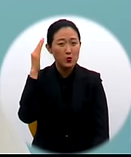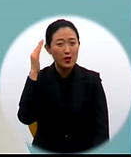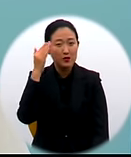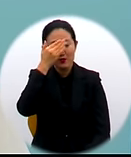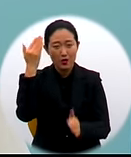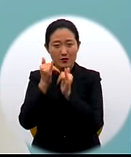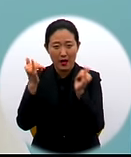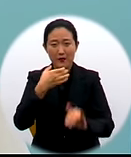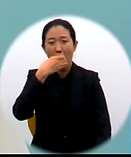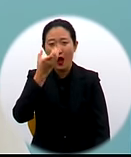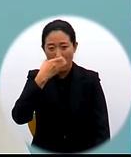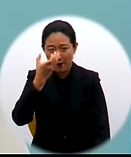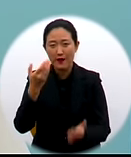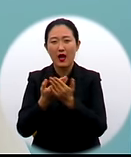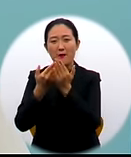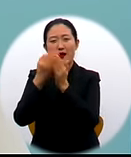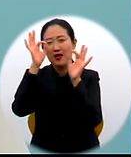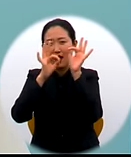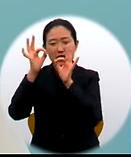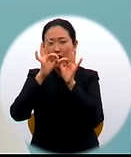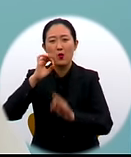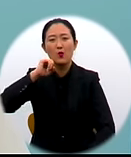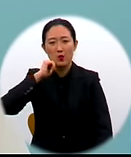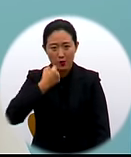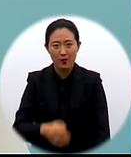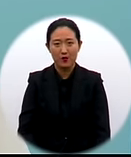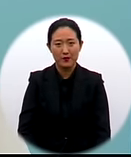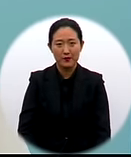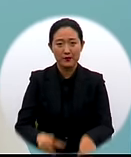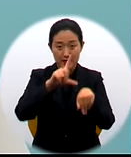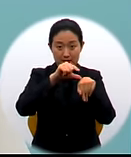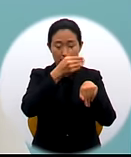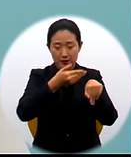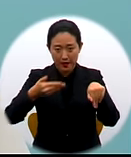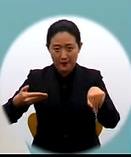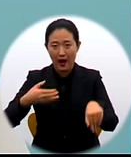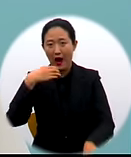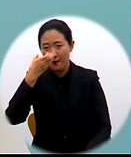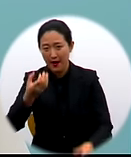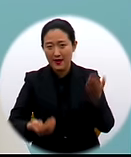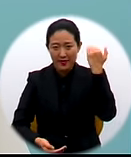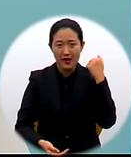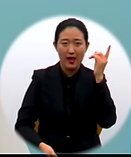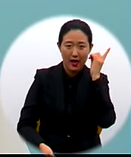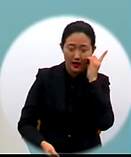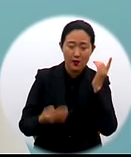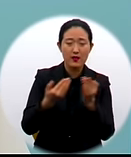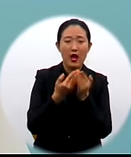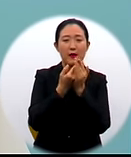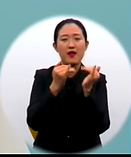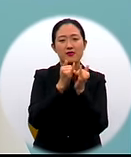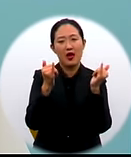찾기가 굉장히 힘들어집니다. 시간이 더 지나면 어떻게 될까요? iOS건 AOS건 모바일 개발자